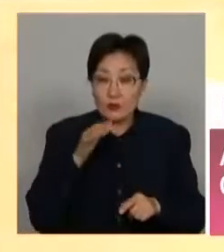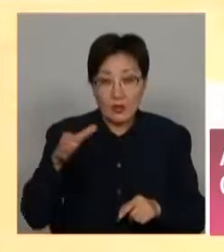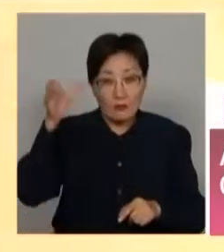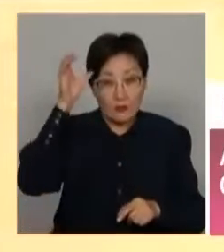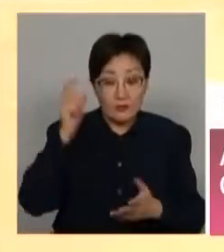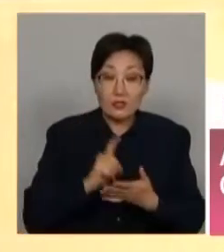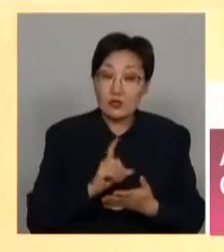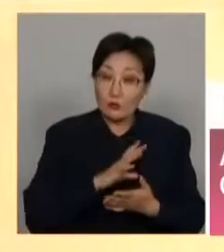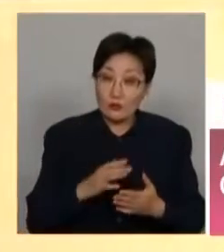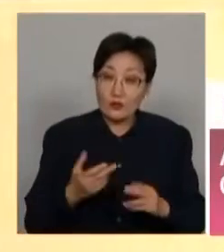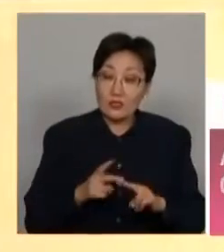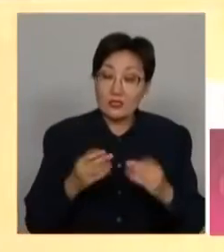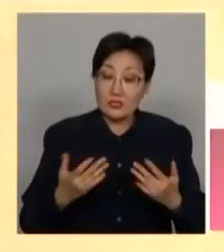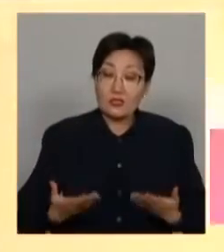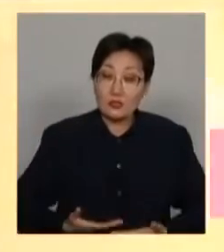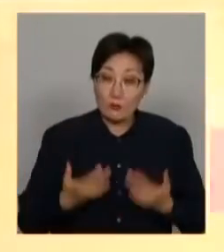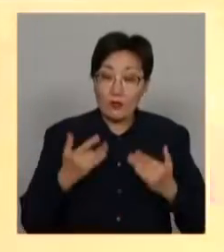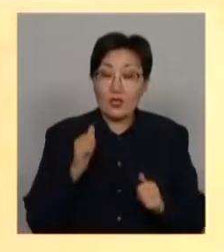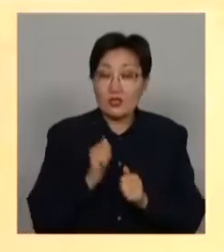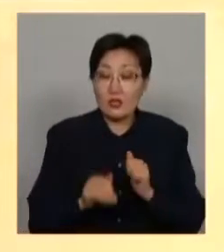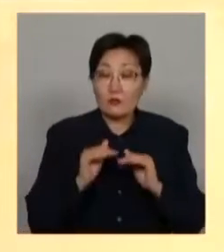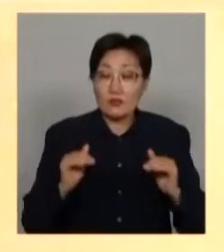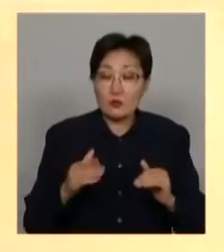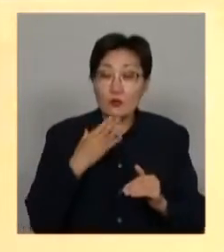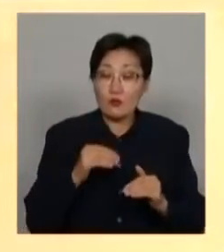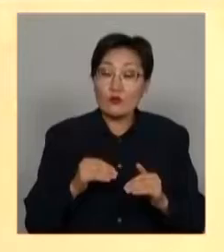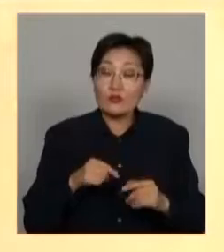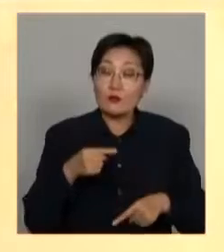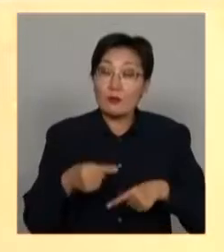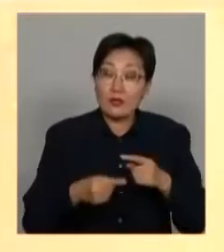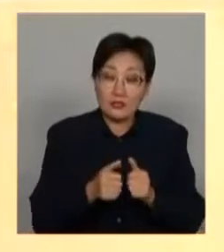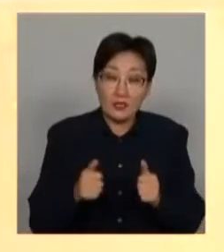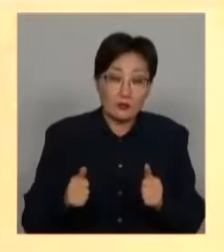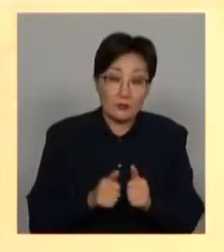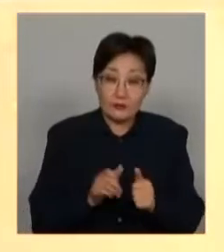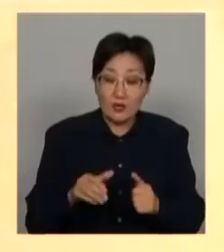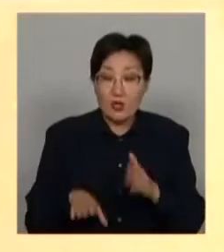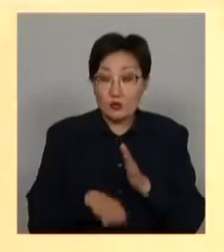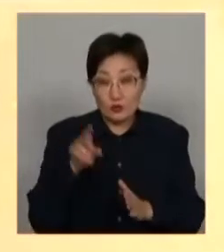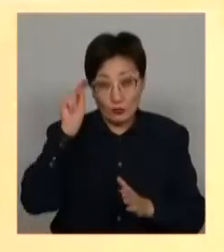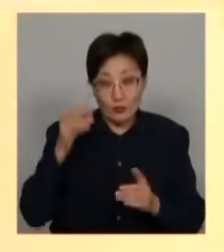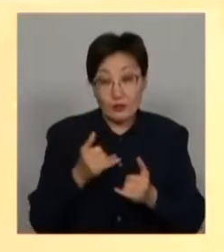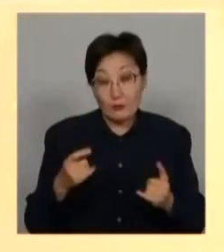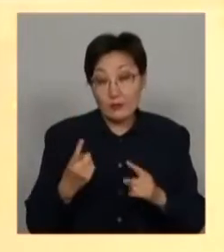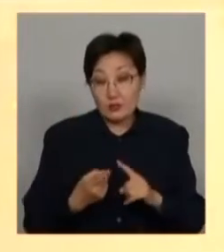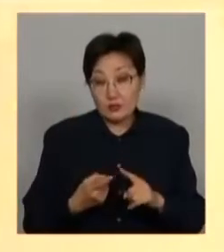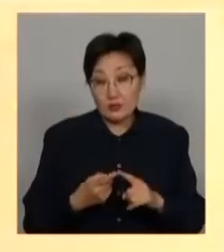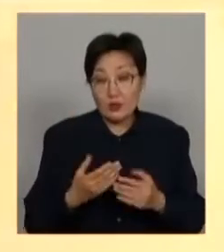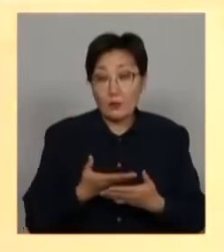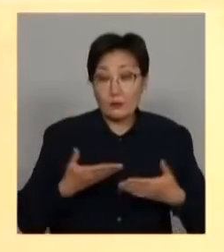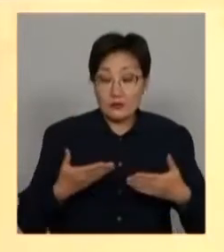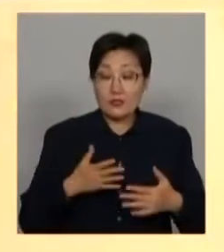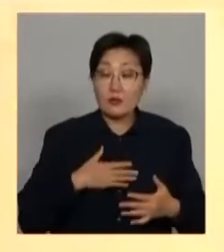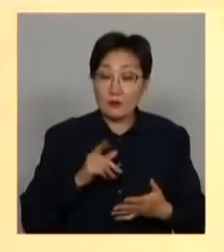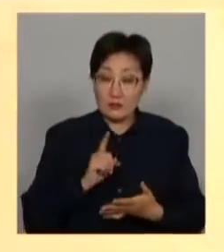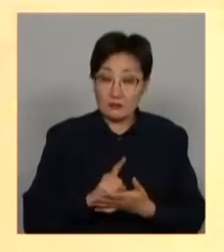талабы. Сондықтан еш бала өз қатарынан қалмай жақсы білім алу үшін біріншіден ол біздің